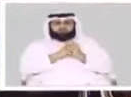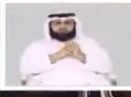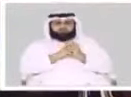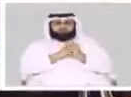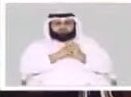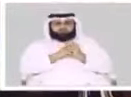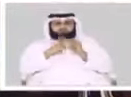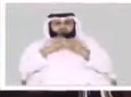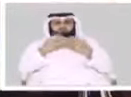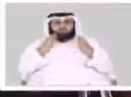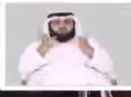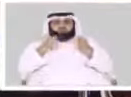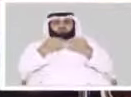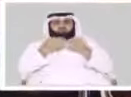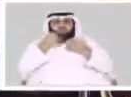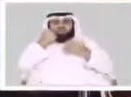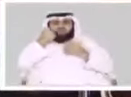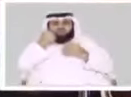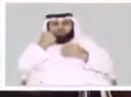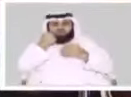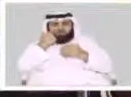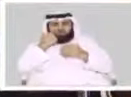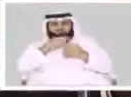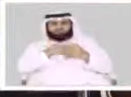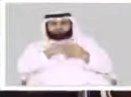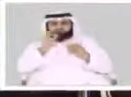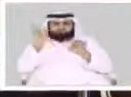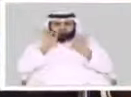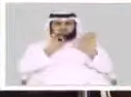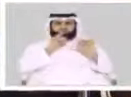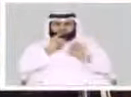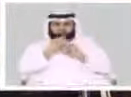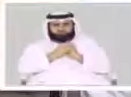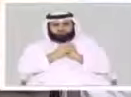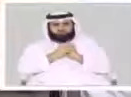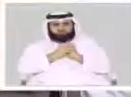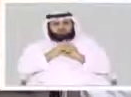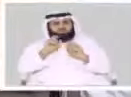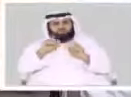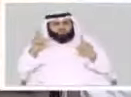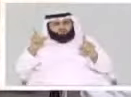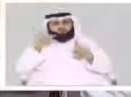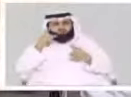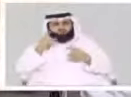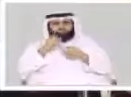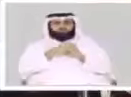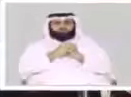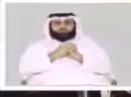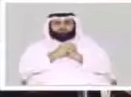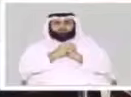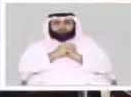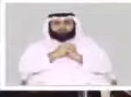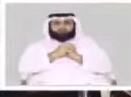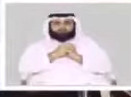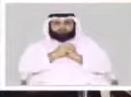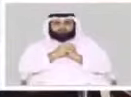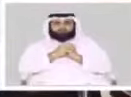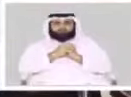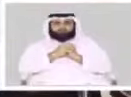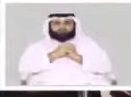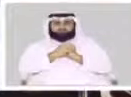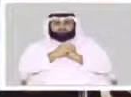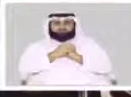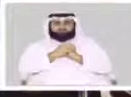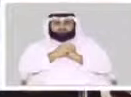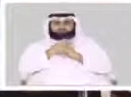هو بوابة العداوة والبغضاء. صدقتم، وهذا واضح جدا يا شيخ. وهذا واضح، نعم، حتى في الأشياء الشخصية، يعني